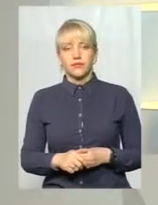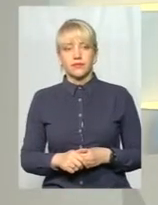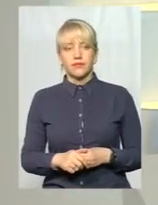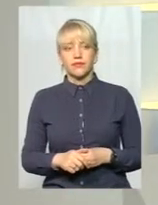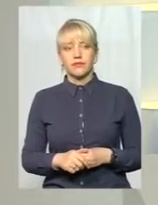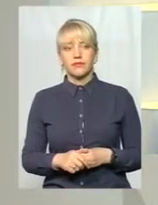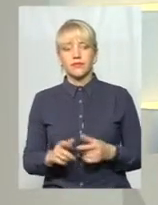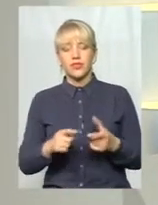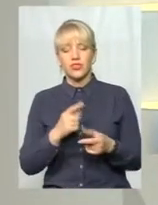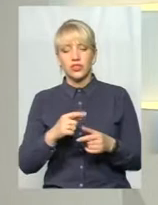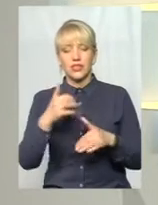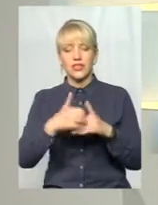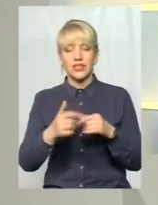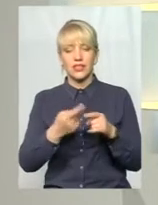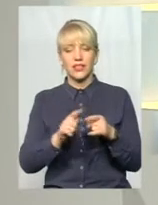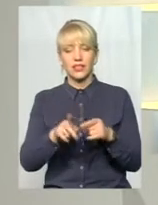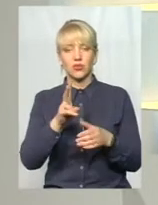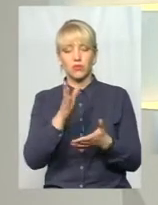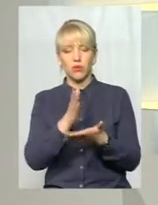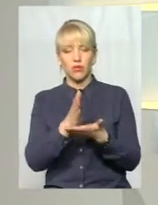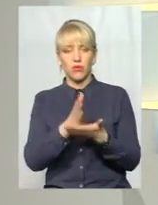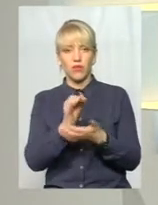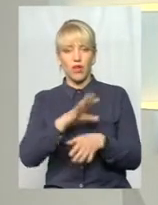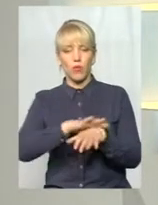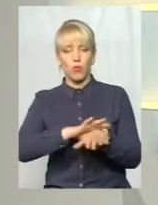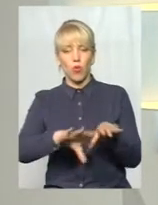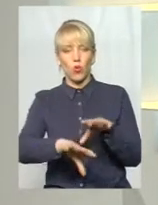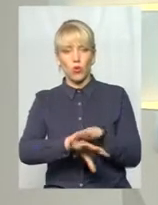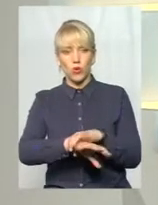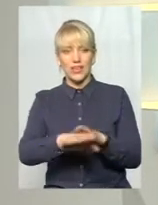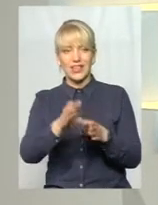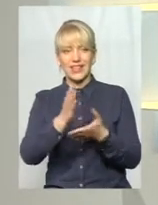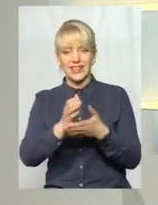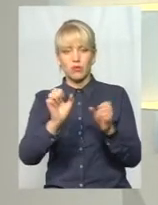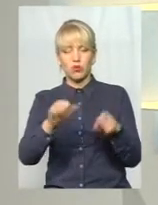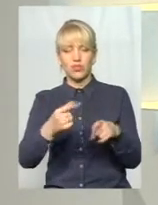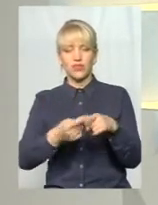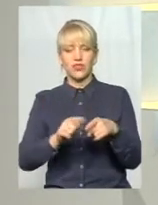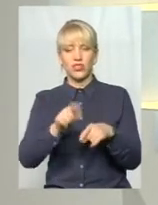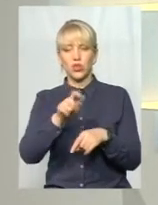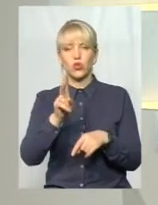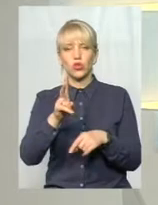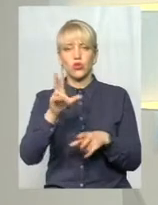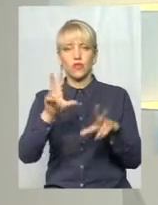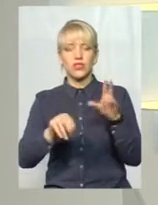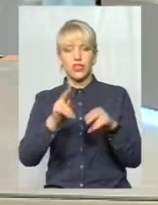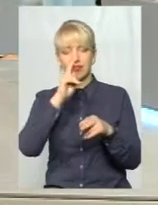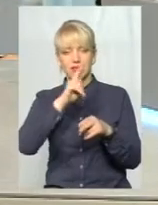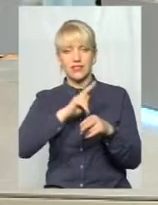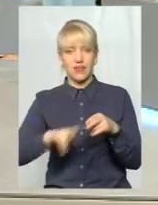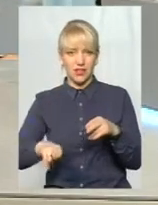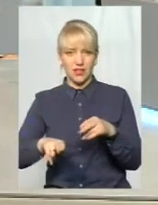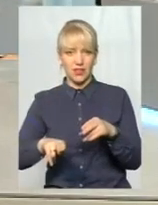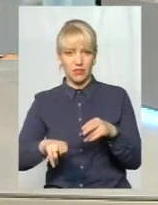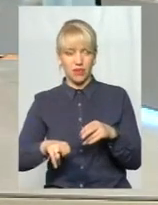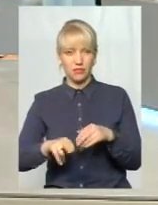Чи серед тих, хто перебуває в полоні, є, можливо, ті люди, які безвісти зникли? Чи всіх ми знаємо насправді?